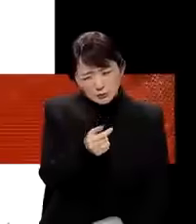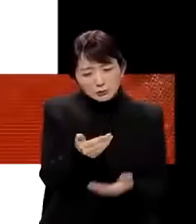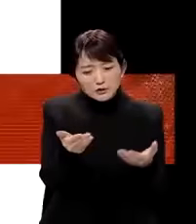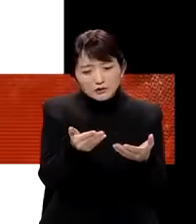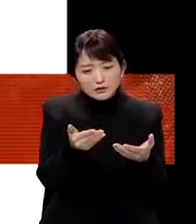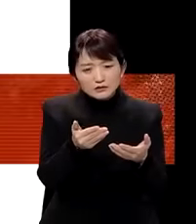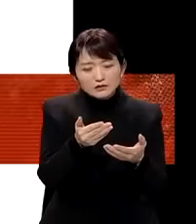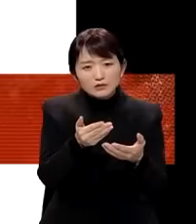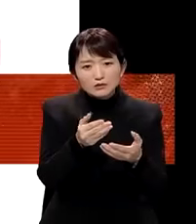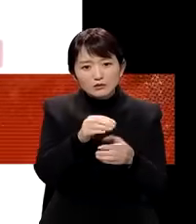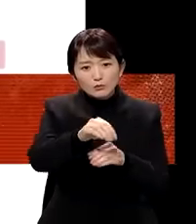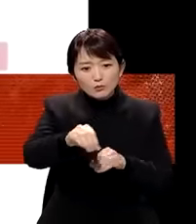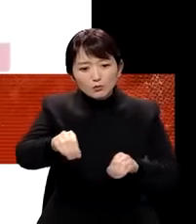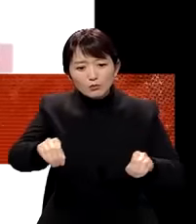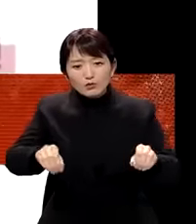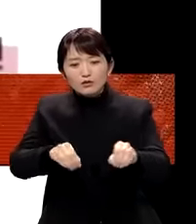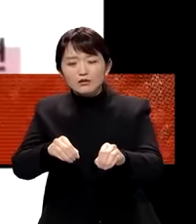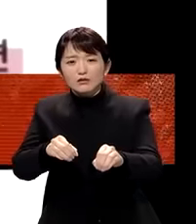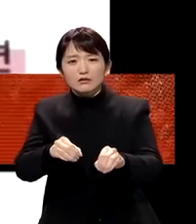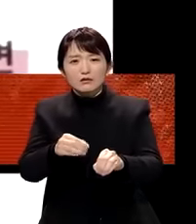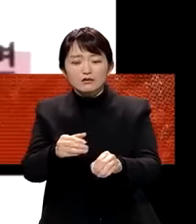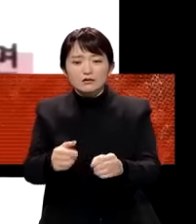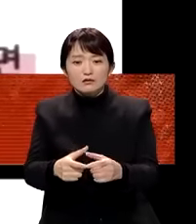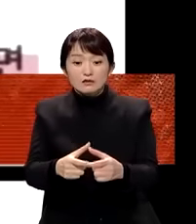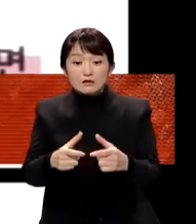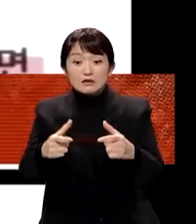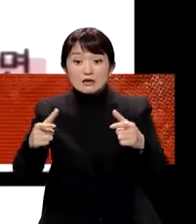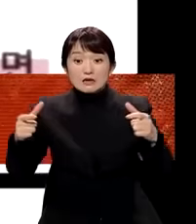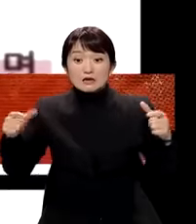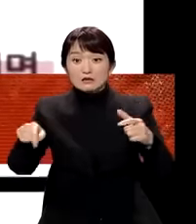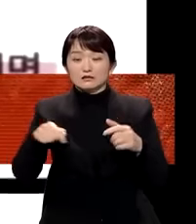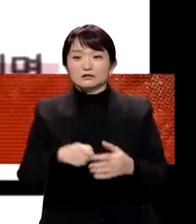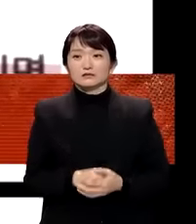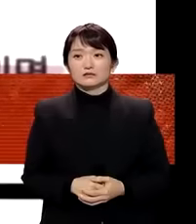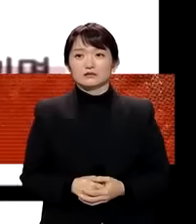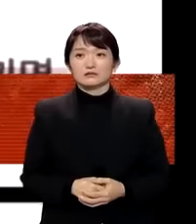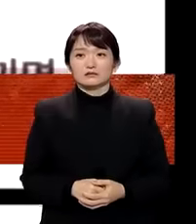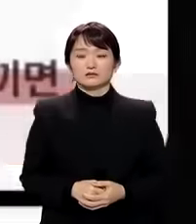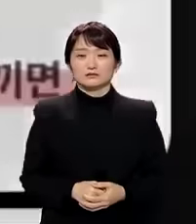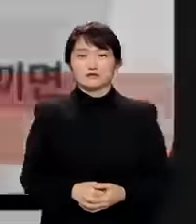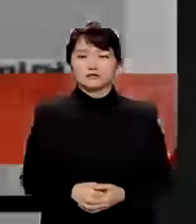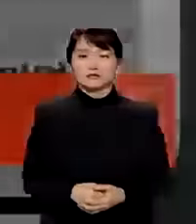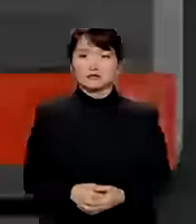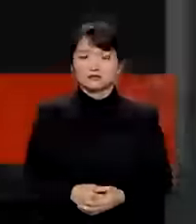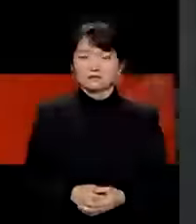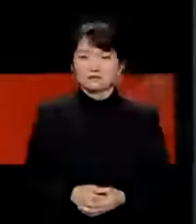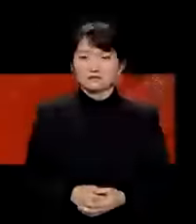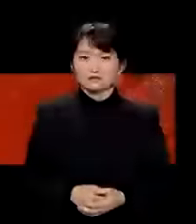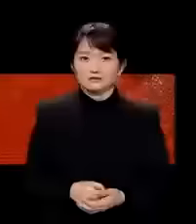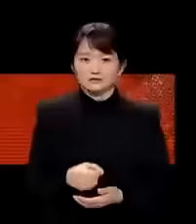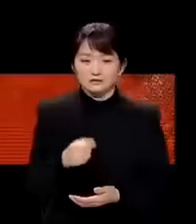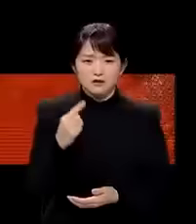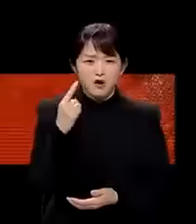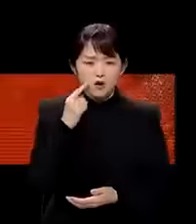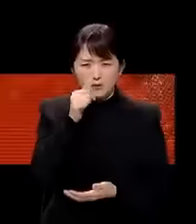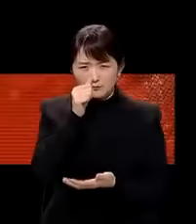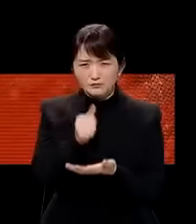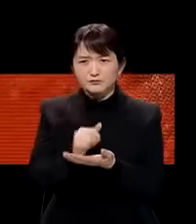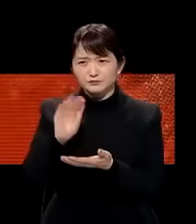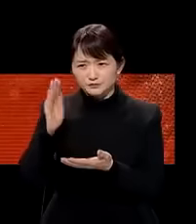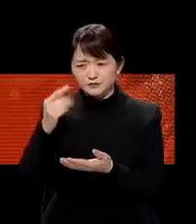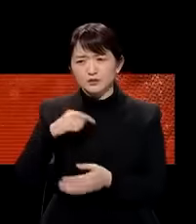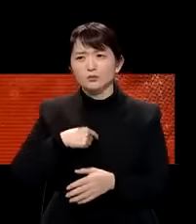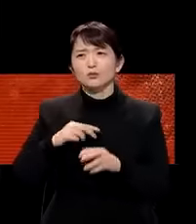크게 크게 벌어지고 이게 만약에 고소를 하게 되면 무고죄가 성립할 수도 있고 본인이 지금 협박을 하는 경우가 될 수도